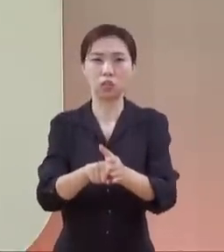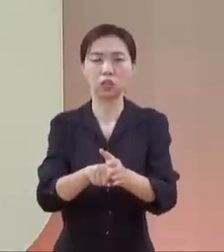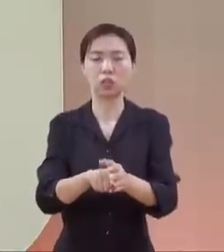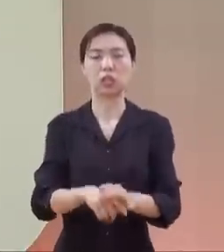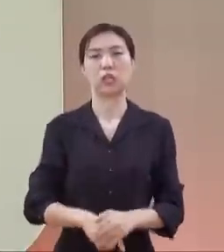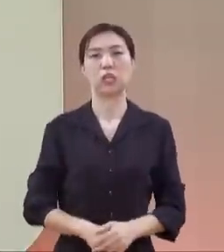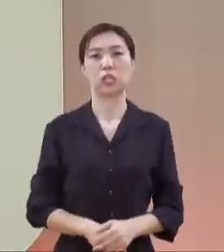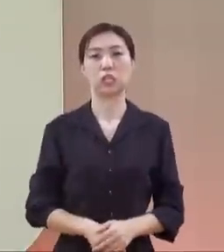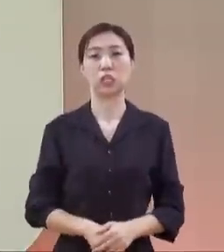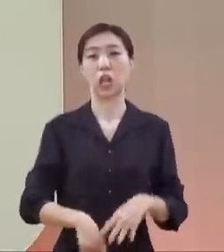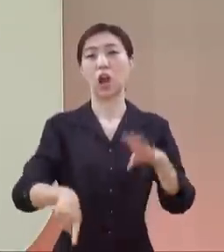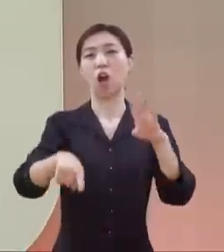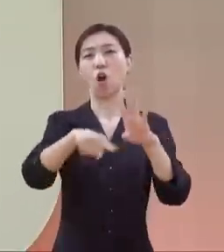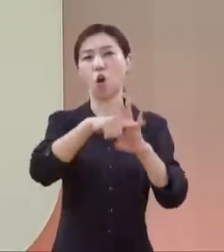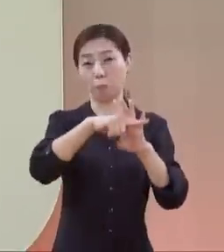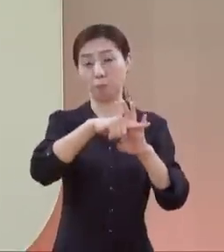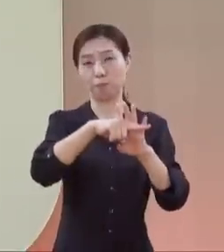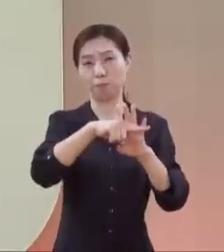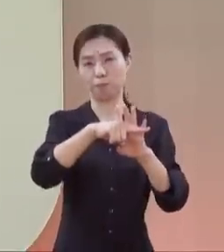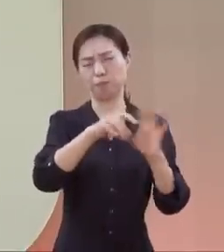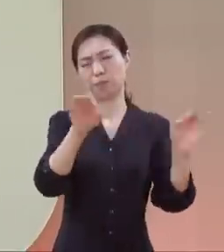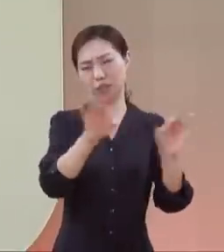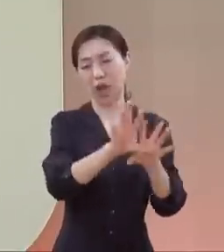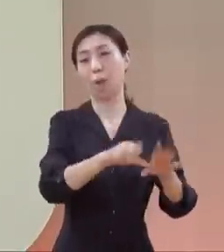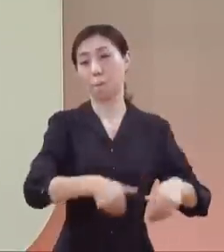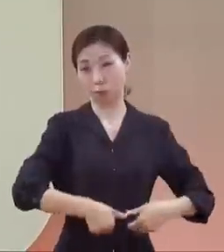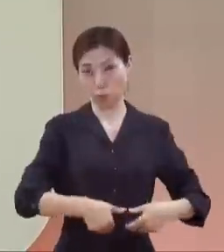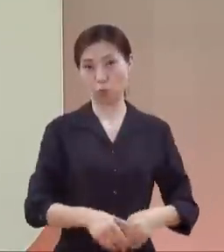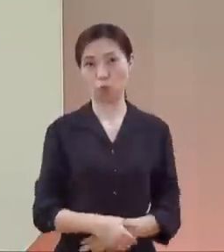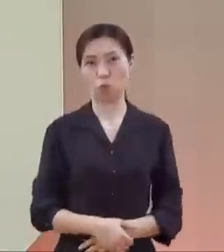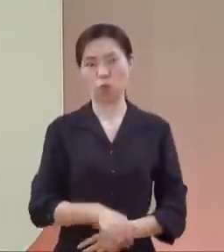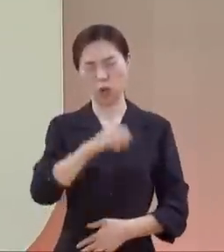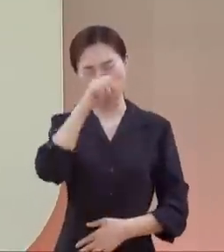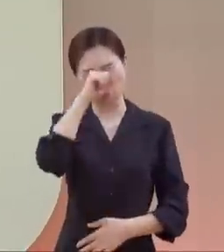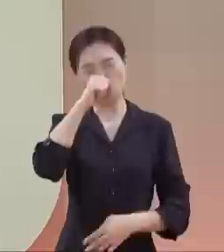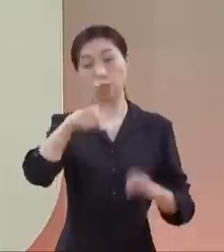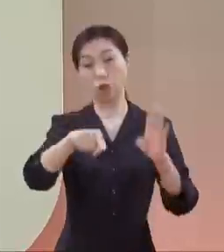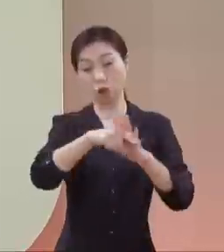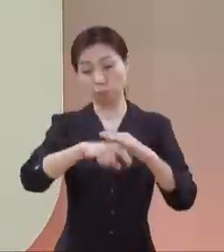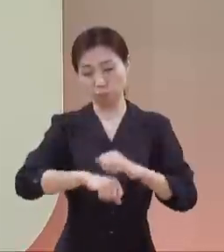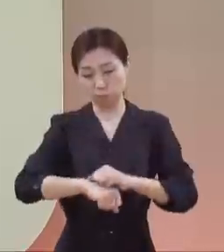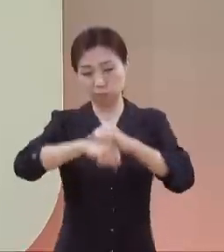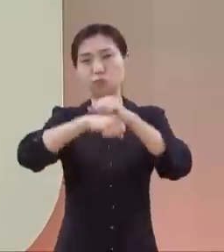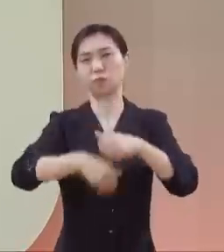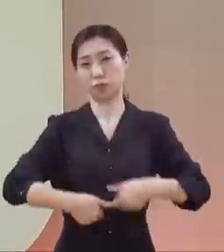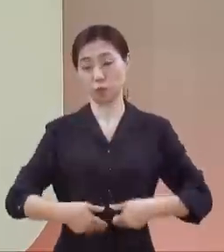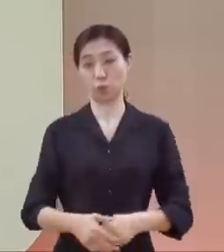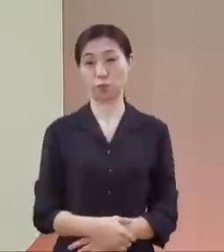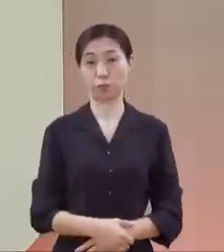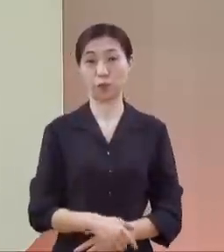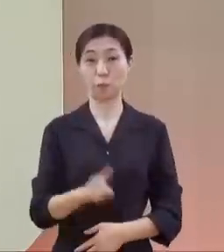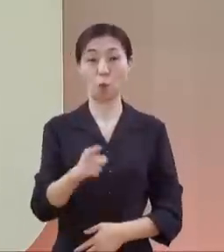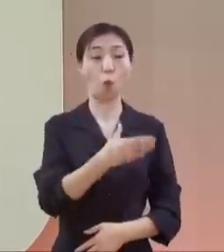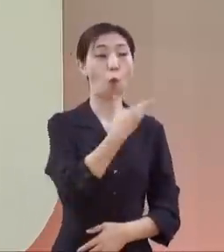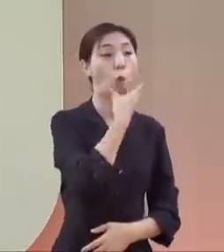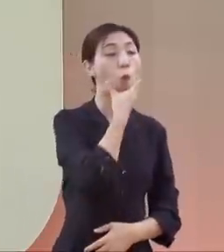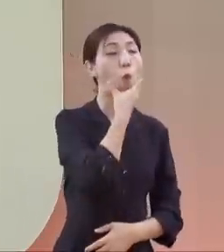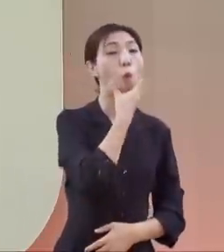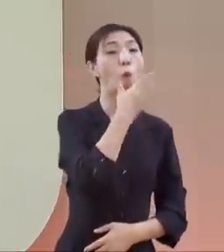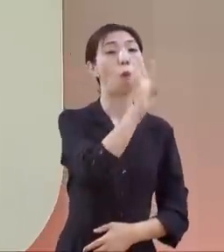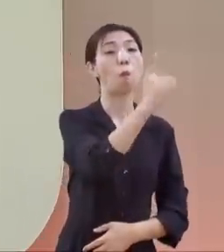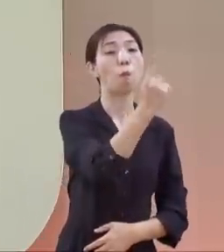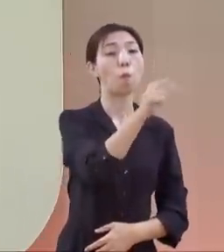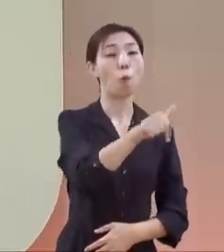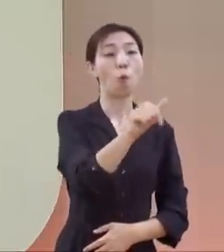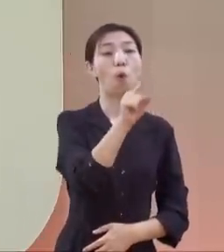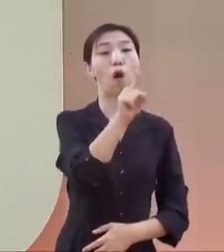보면 보태쌍수라는 그런 가르침을 공부하게 되거든요 복과 지혜를 함께 닦아야